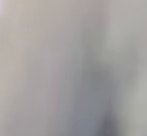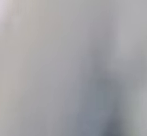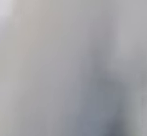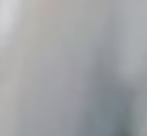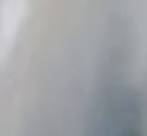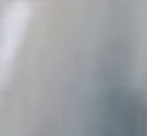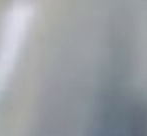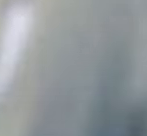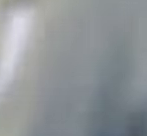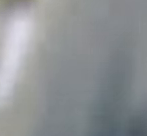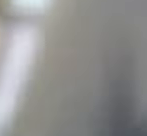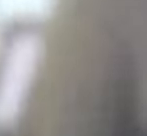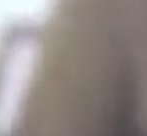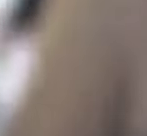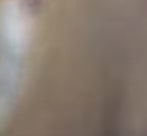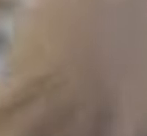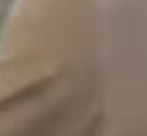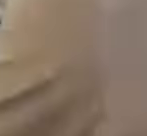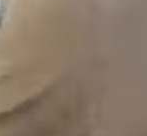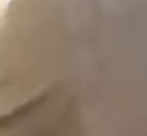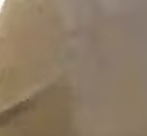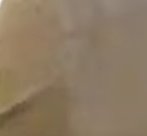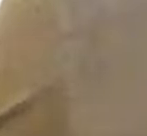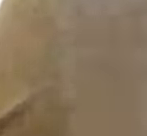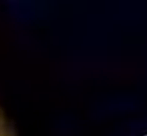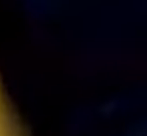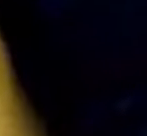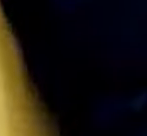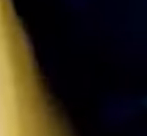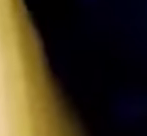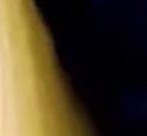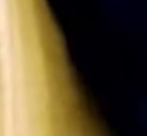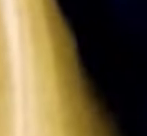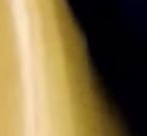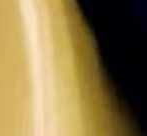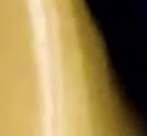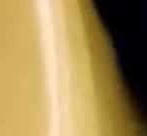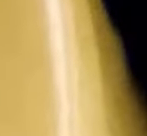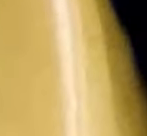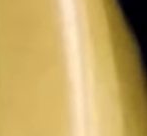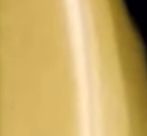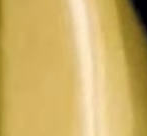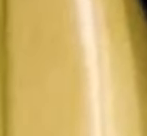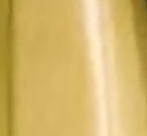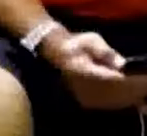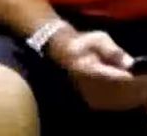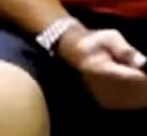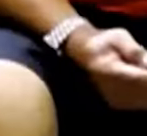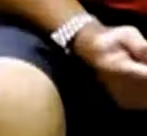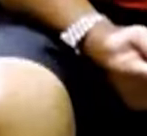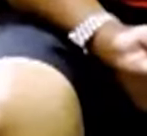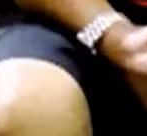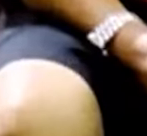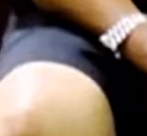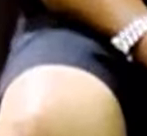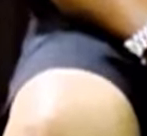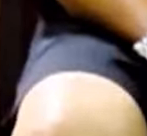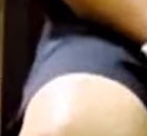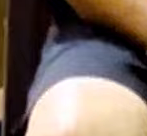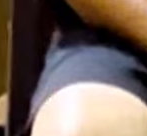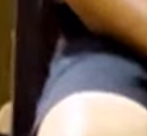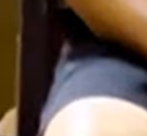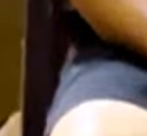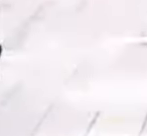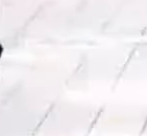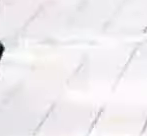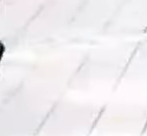pagsusulat ay kabuuan nito. Hindi pat yan ang karurok-rurukan ng kaalaman, bagay na mahahasa natin